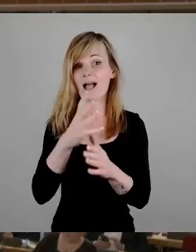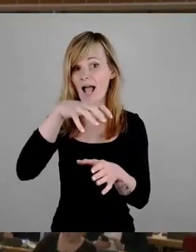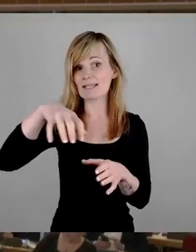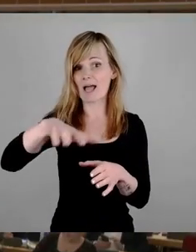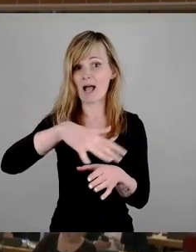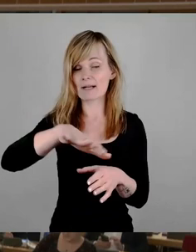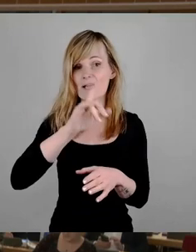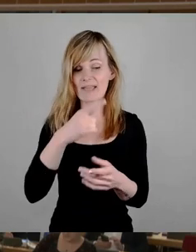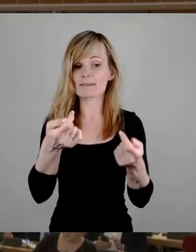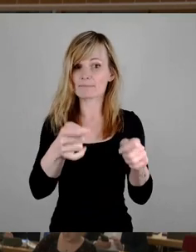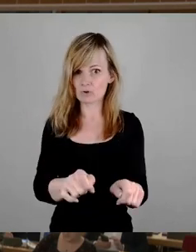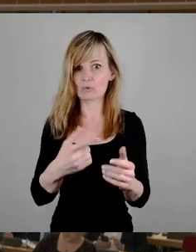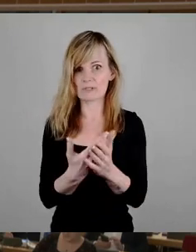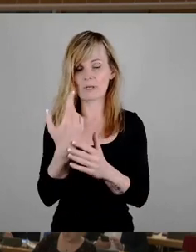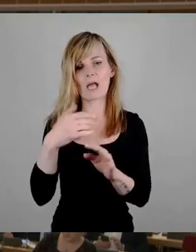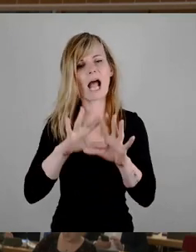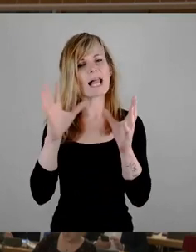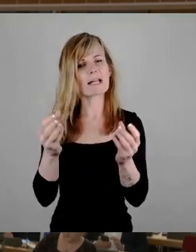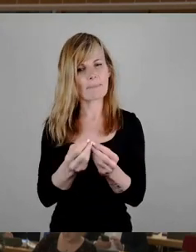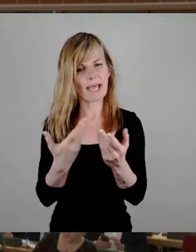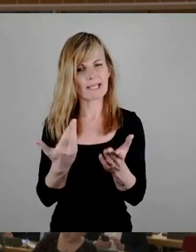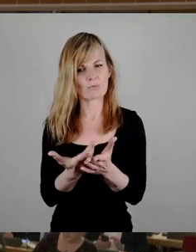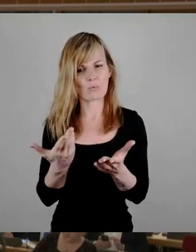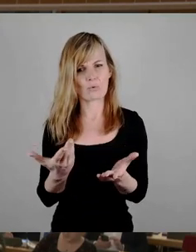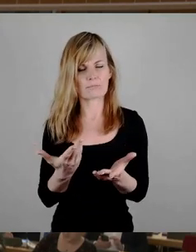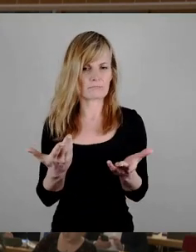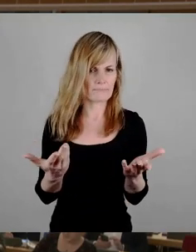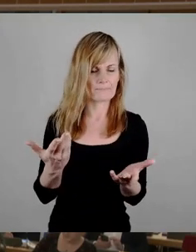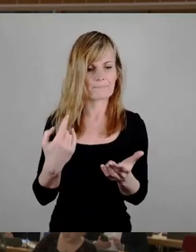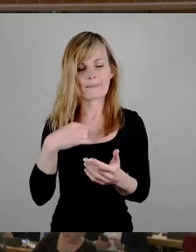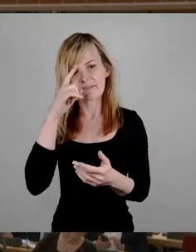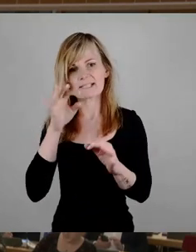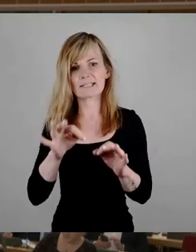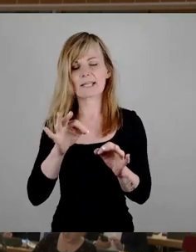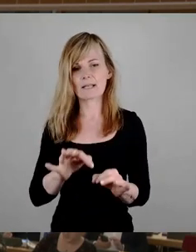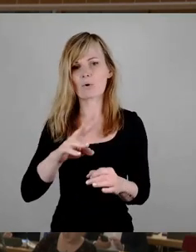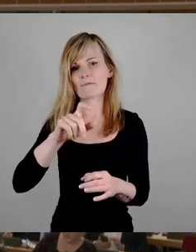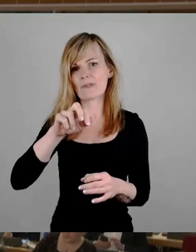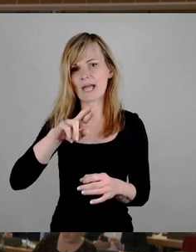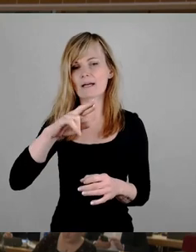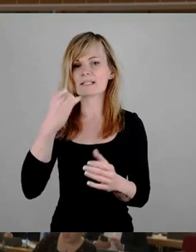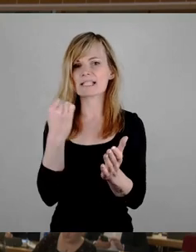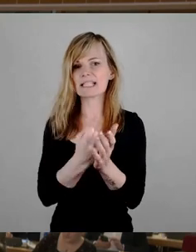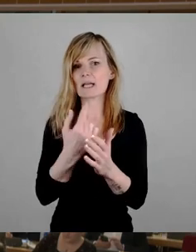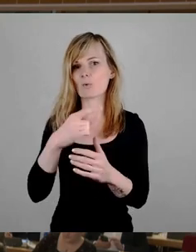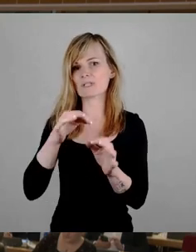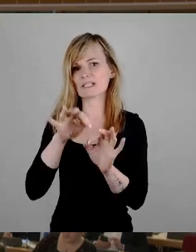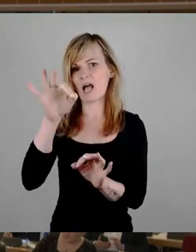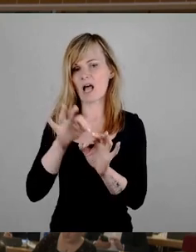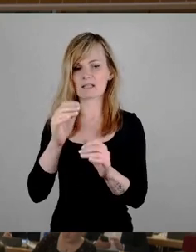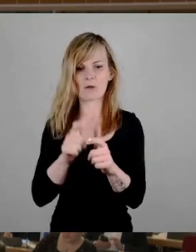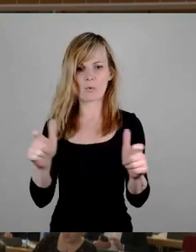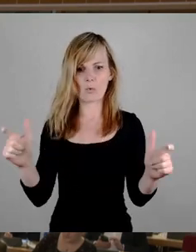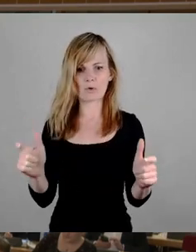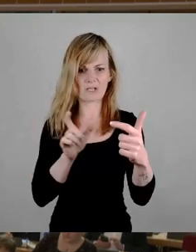beschließen, die ist ja sehr allgemein gefasst, also ich weiß nicht, was der Versiegelungsgrad, was soll die Größe sein und so weiter und so weiter, inwieweit würde die in